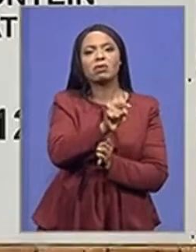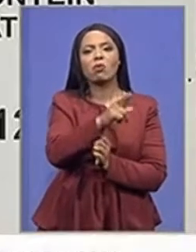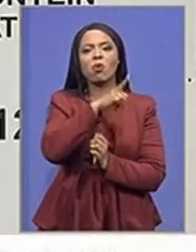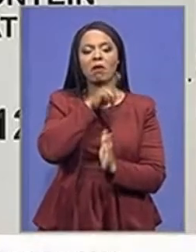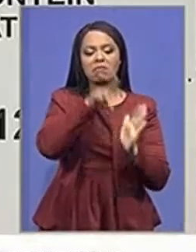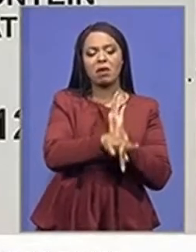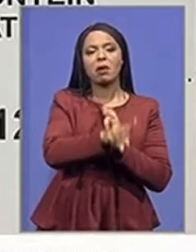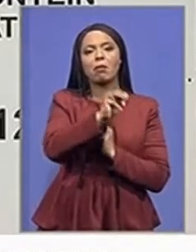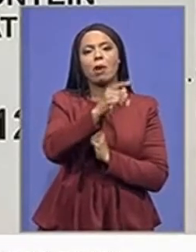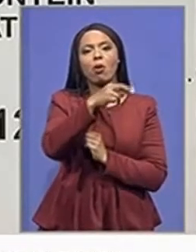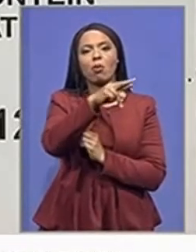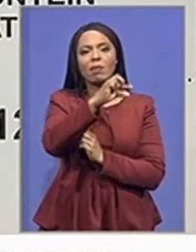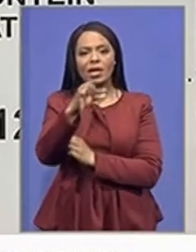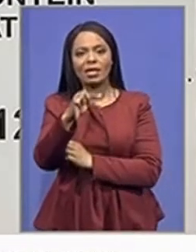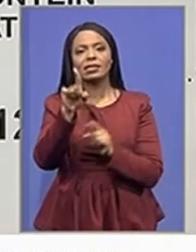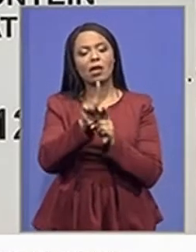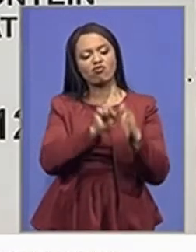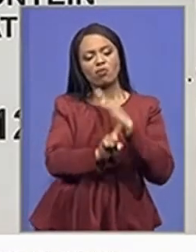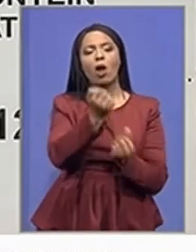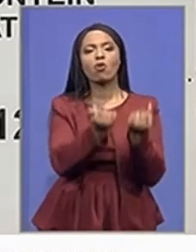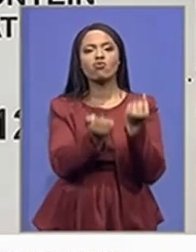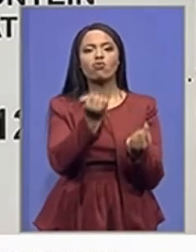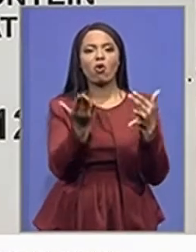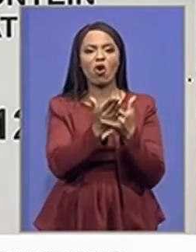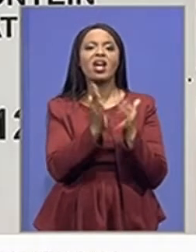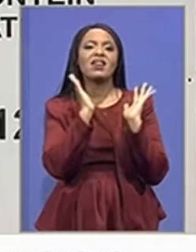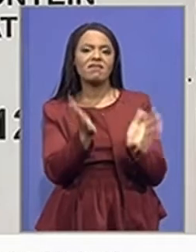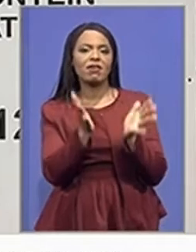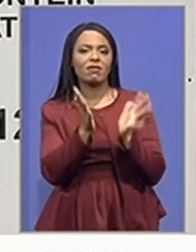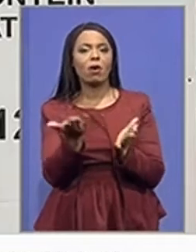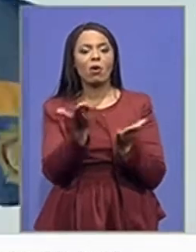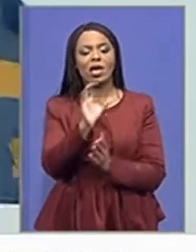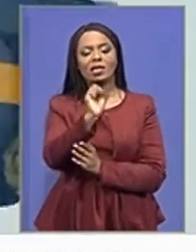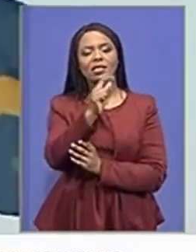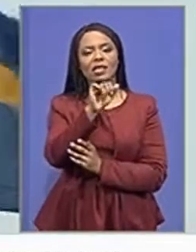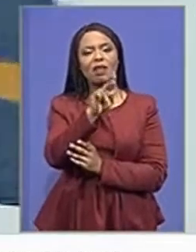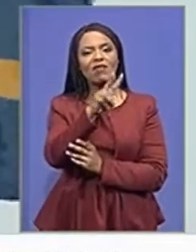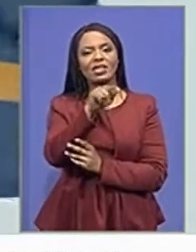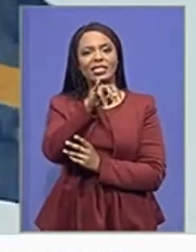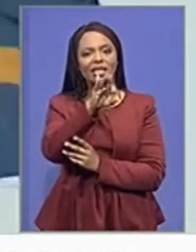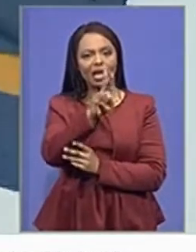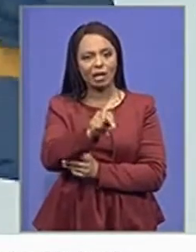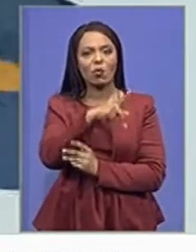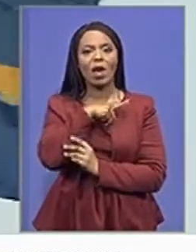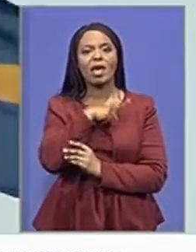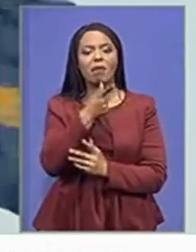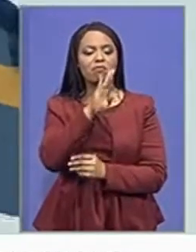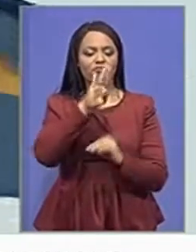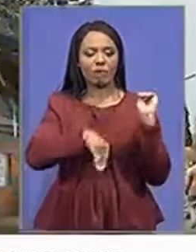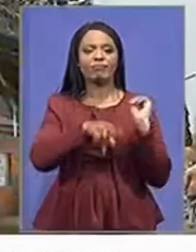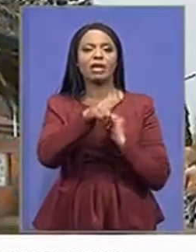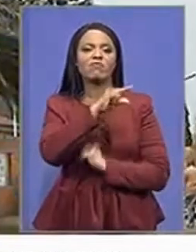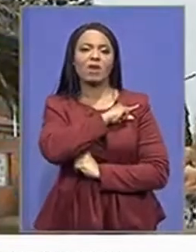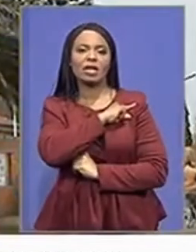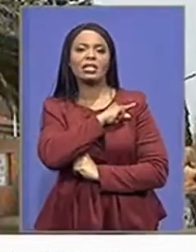Maruping ebile ba setse ba tlhageletse kwa kgotlatshekelo ya Magistrata wa Stilfontein ka tatofatso ya polao mme kgetsi